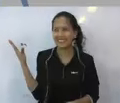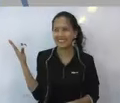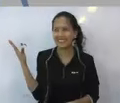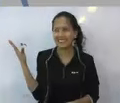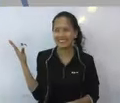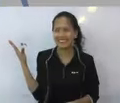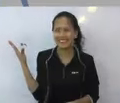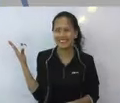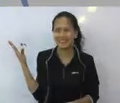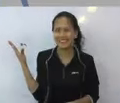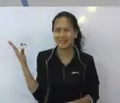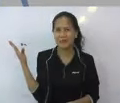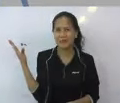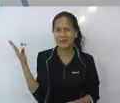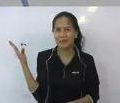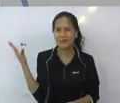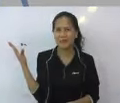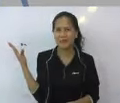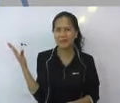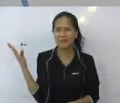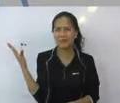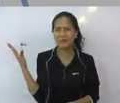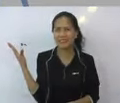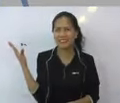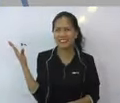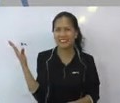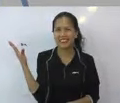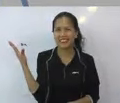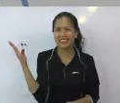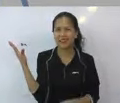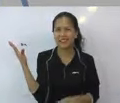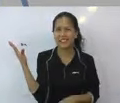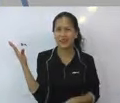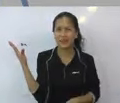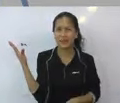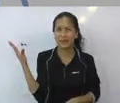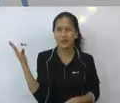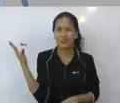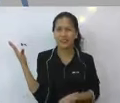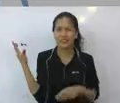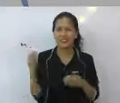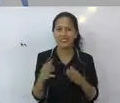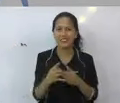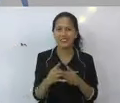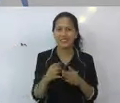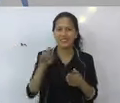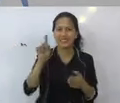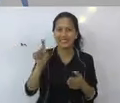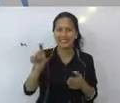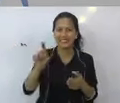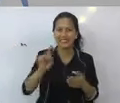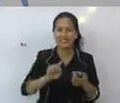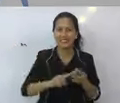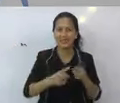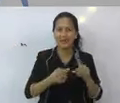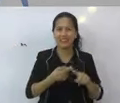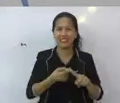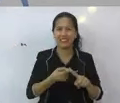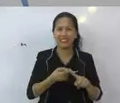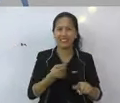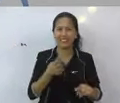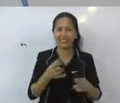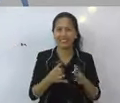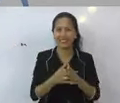dapat yung eco-friendly, hindi yung nakakasira ng ating ng kapaligiran, di ba? So